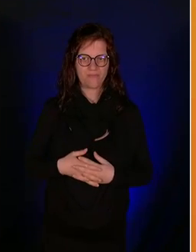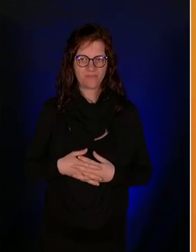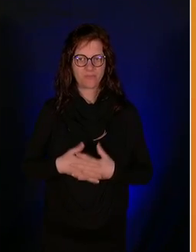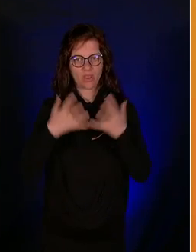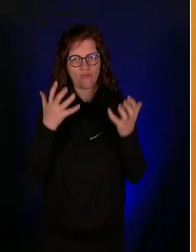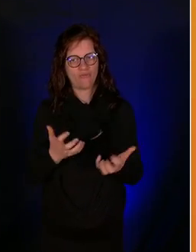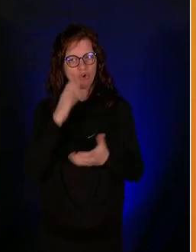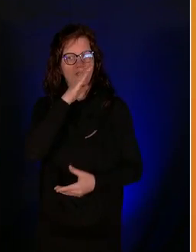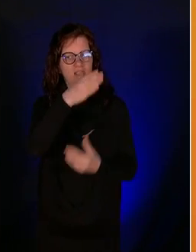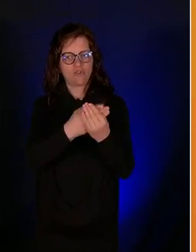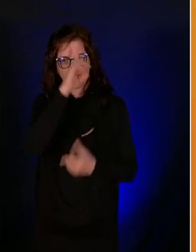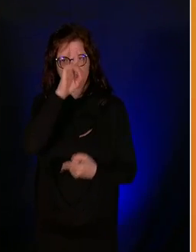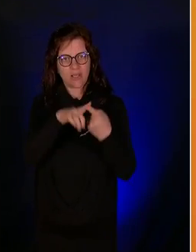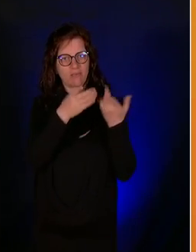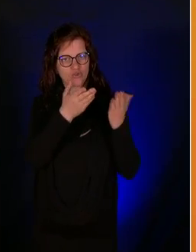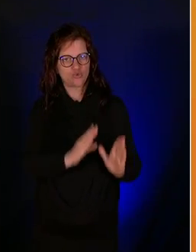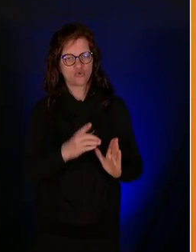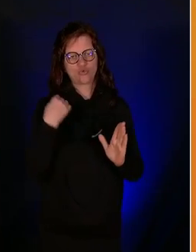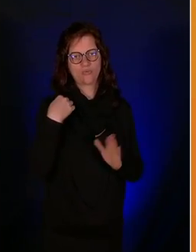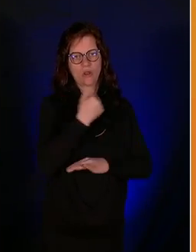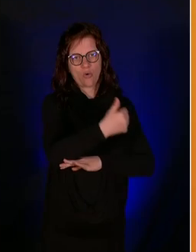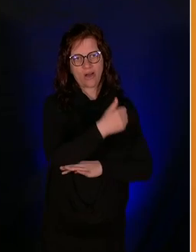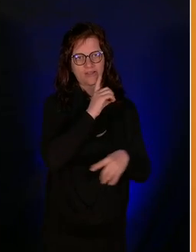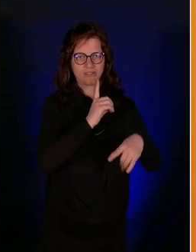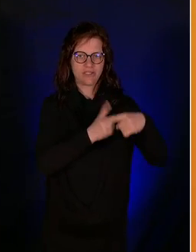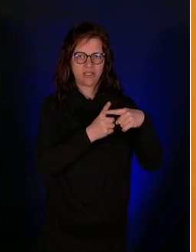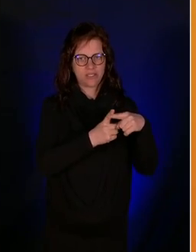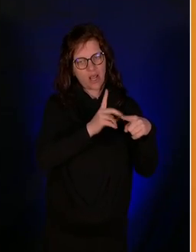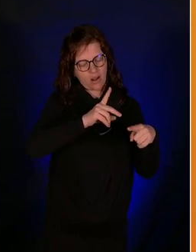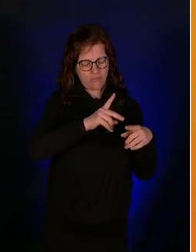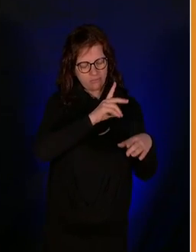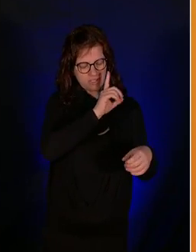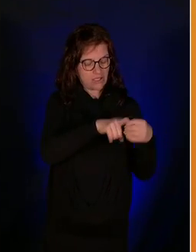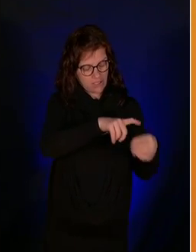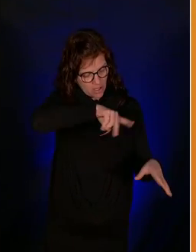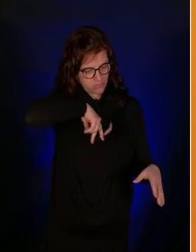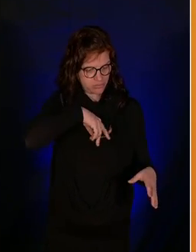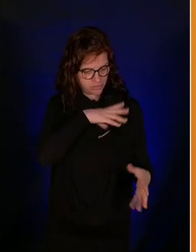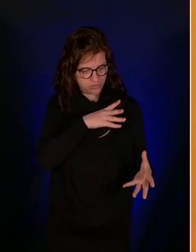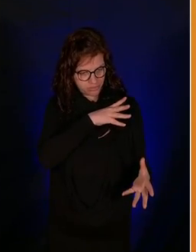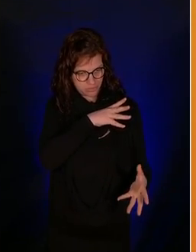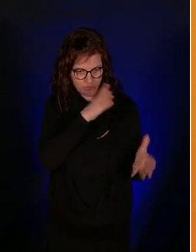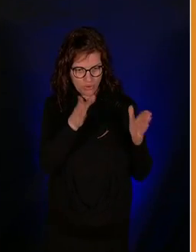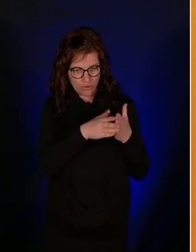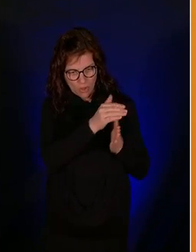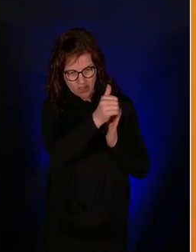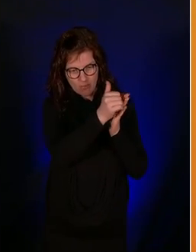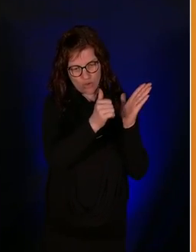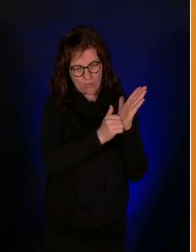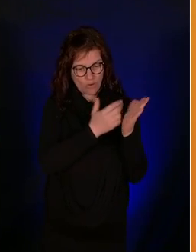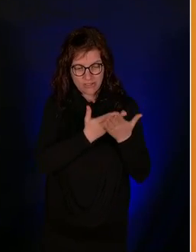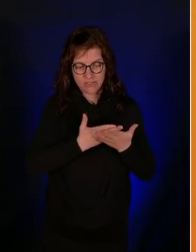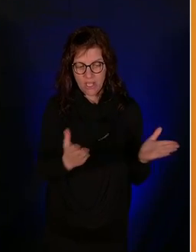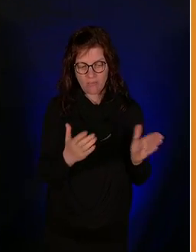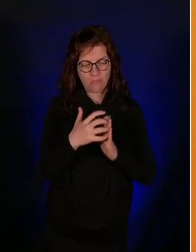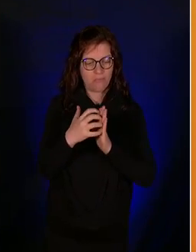numéro 1. Mon syndicat a déposé un amendement très simple. Au paragraphe 170, il est